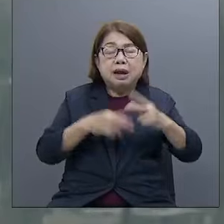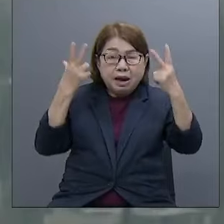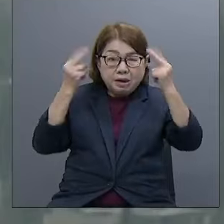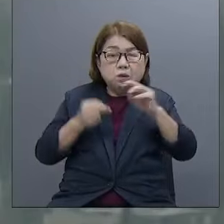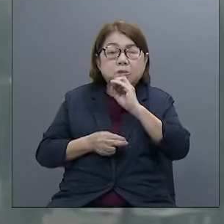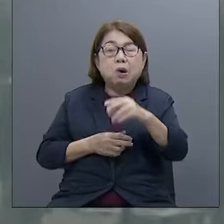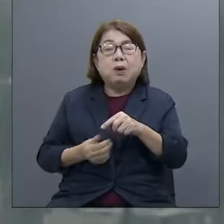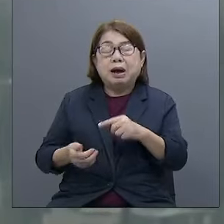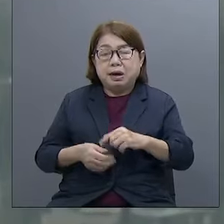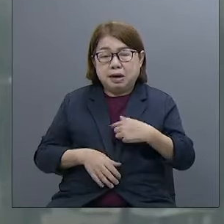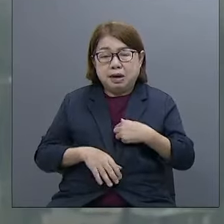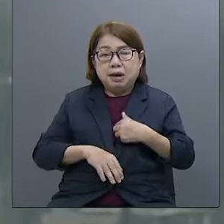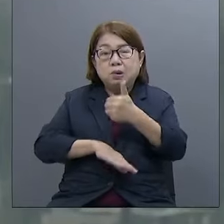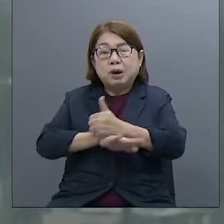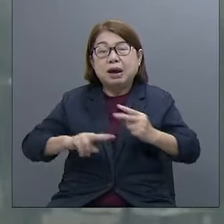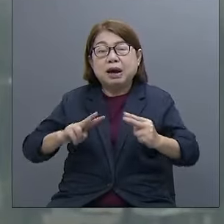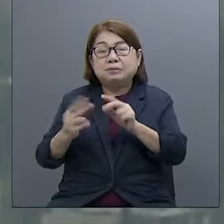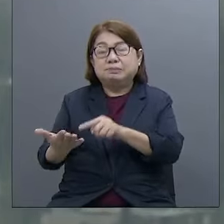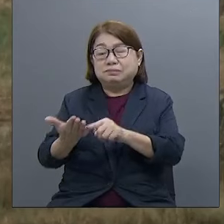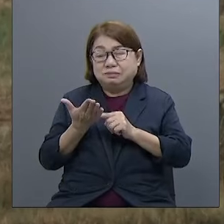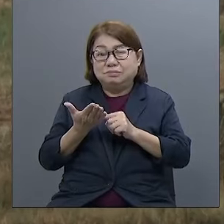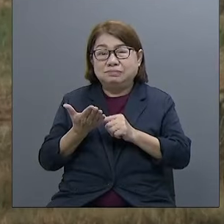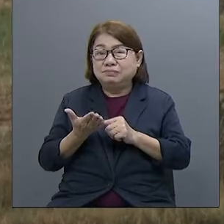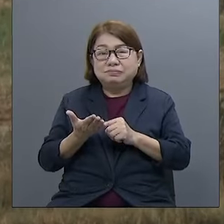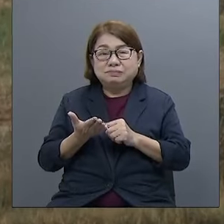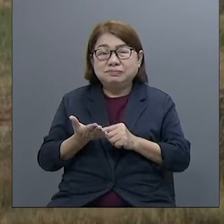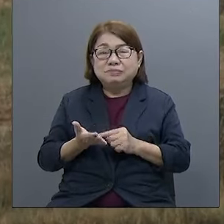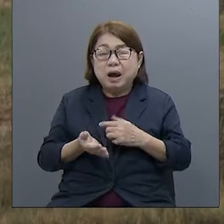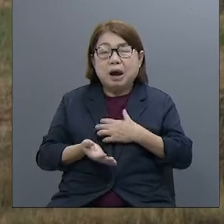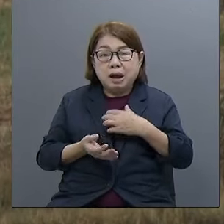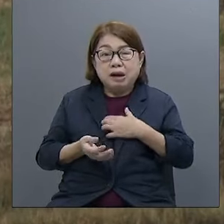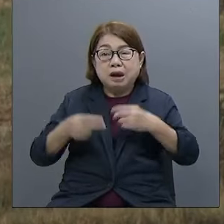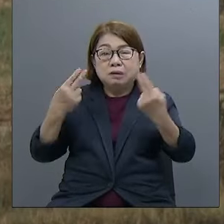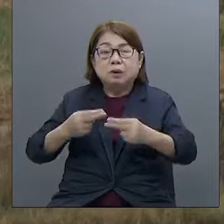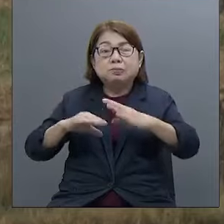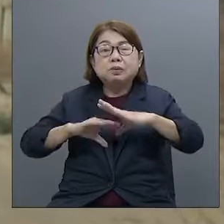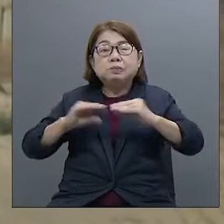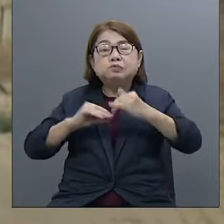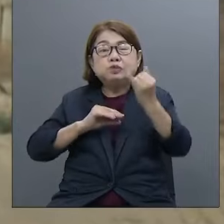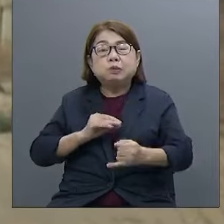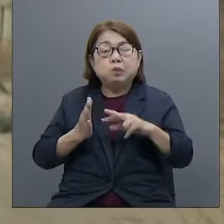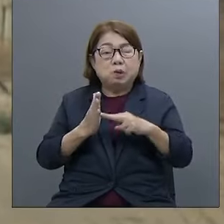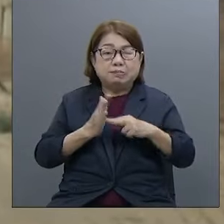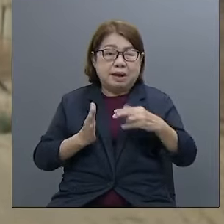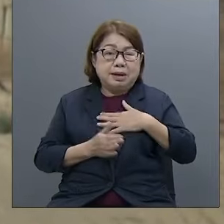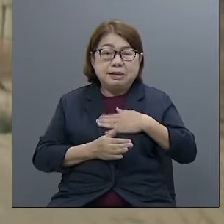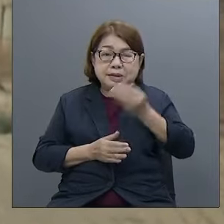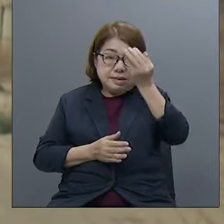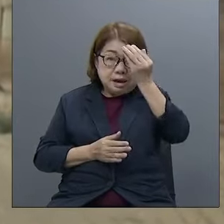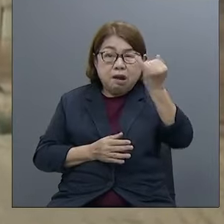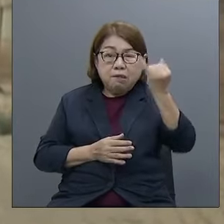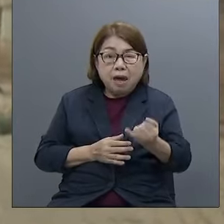นอของแกนส์เนี่ยจะนำไปสู่จุดจบของสงครามและความพ่ายแพ้เป็นการทอดทิ้งตัวประกันส่วนใหญ่แล้ว